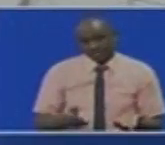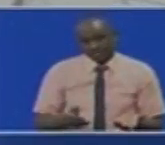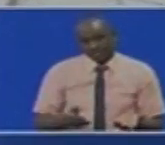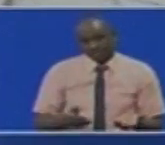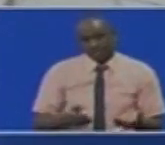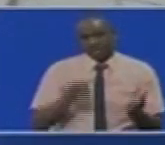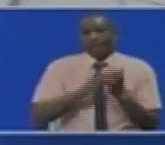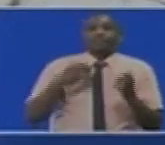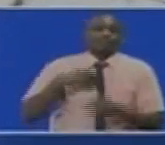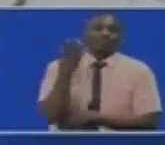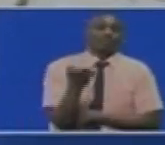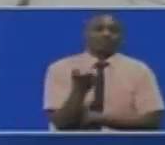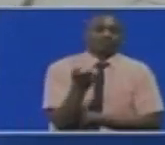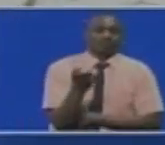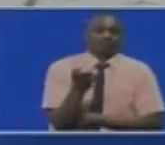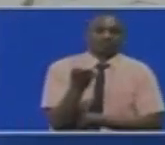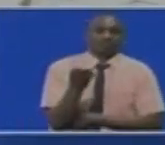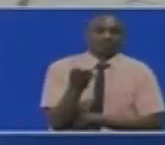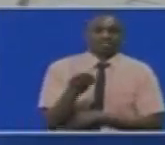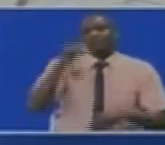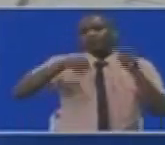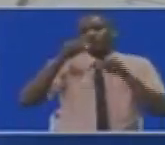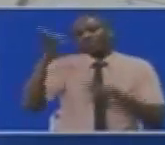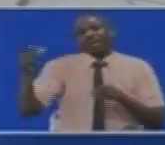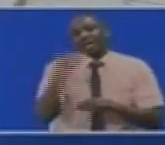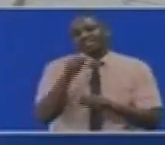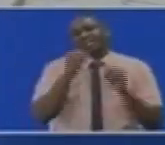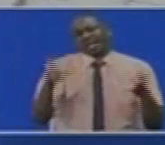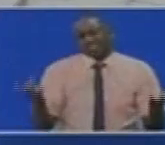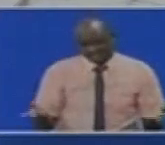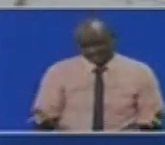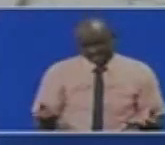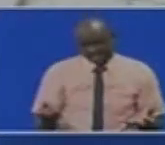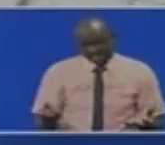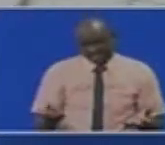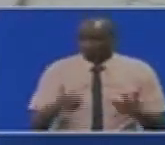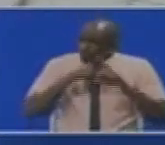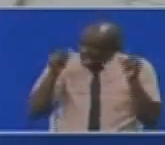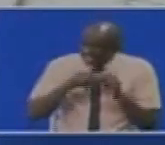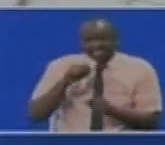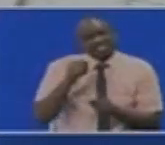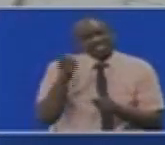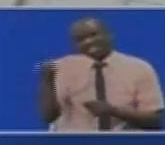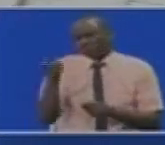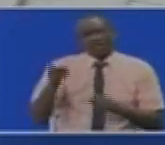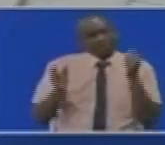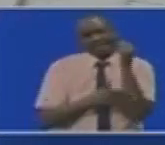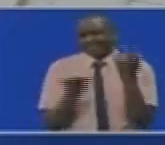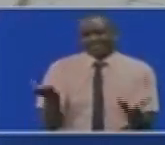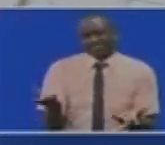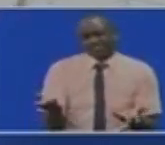wala wafanyia nini ili asikate kura katika Notistan. Ni maneno mengine ambayo ni chafu.